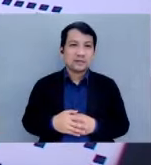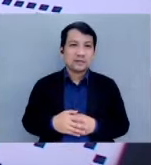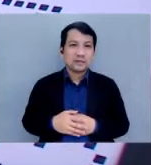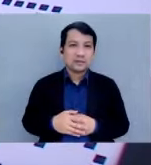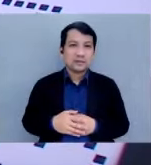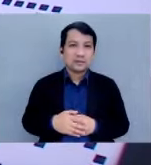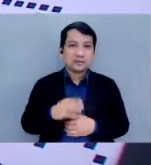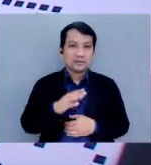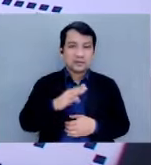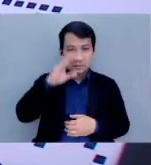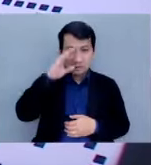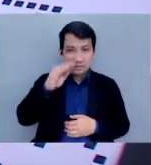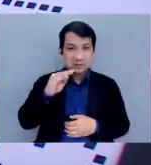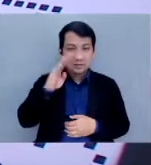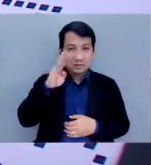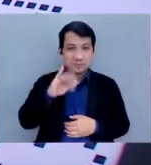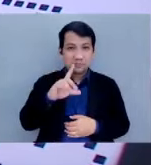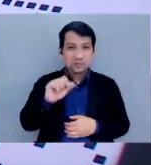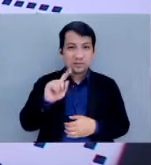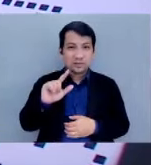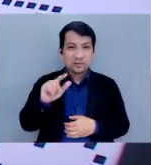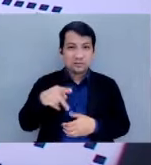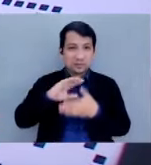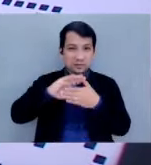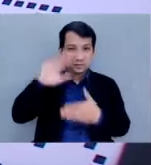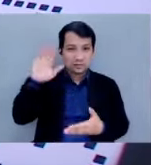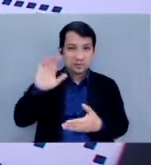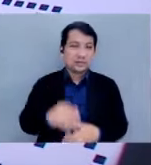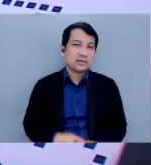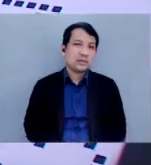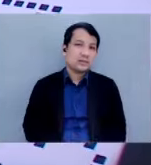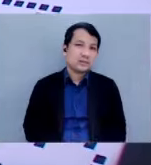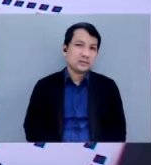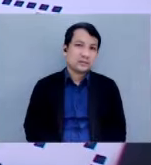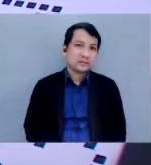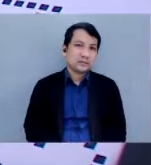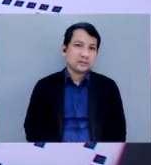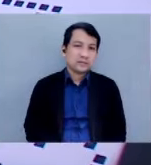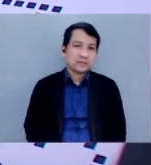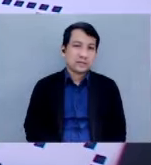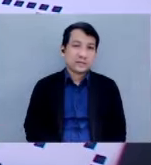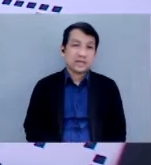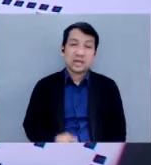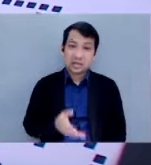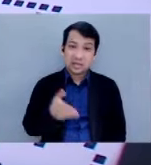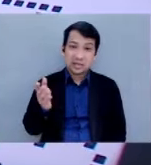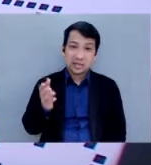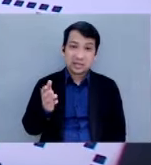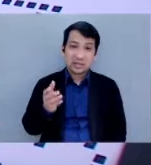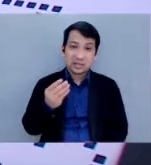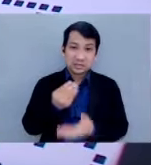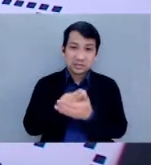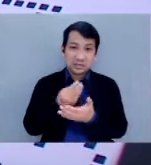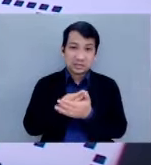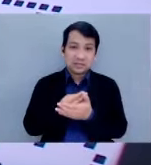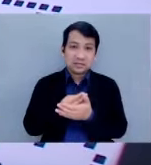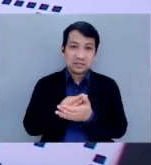eh. Diba? Sa pagbablog niya ata. Ay, ganun ba? Alam mo, anong nangyari sa pera? Malamang nilaban nila